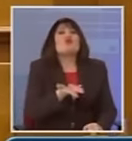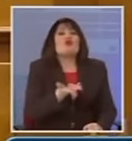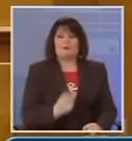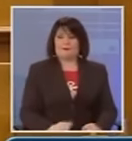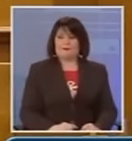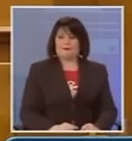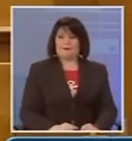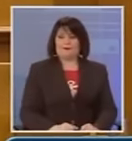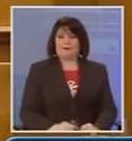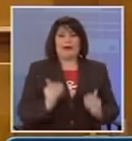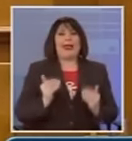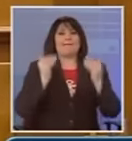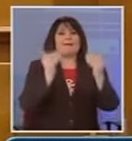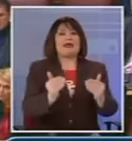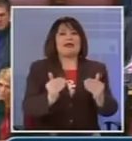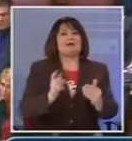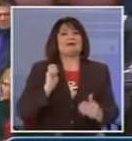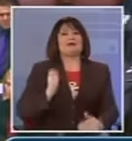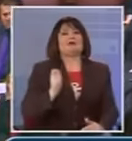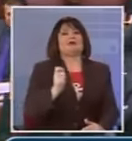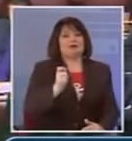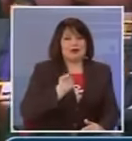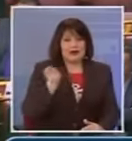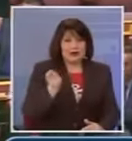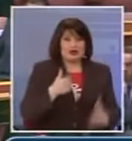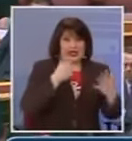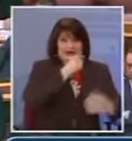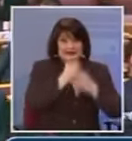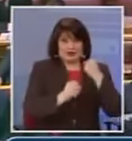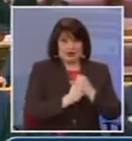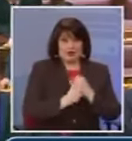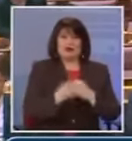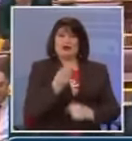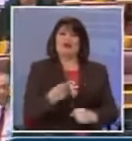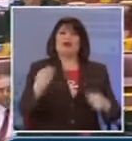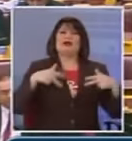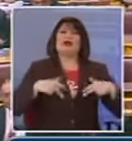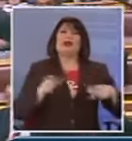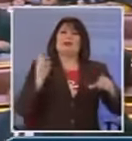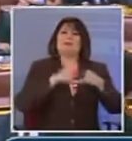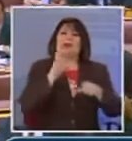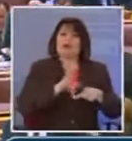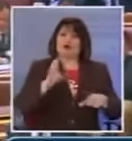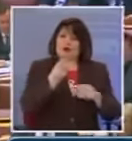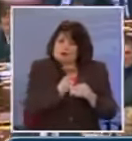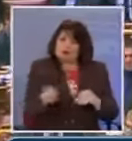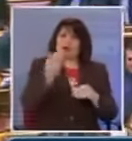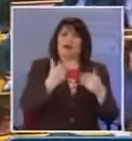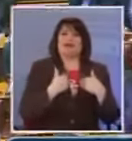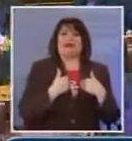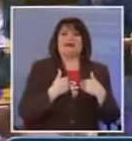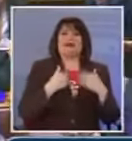Εξασφαλίσαμε επίσης επιμήκυνση της εξόφλησης. Από 6 χρόνια που έχουν τα περισσότερα κράτη-μέλη της Ευρώπης. Σε πάνω